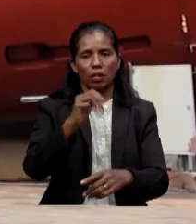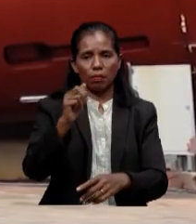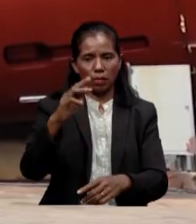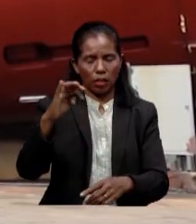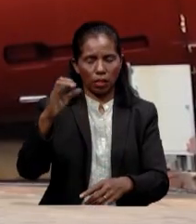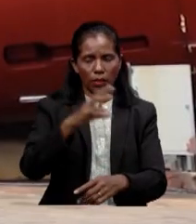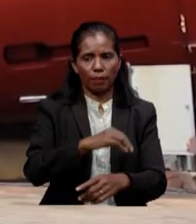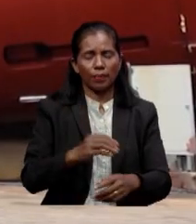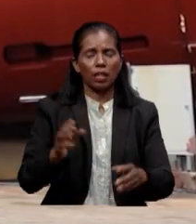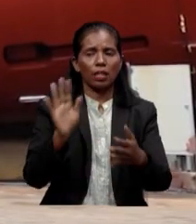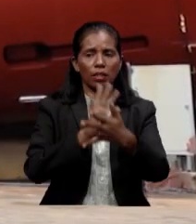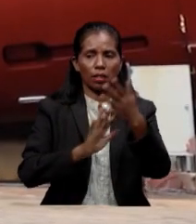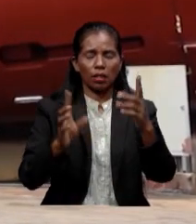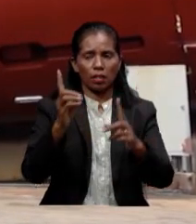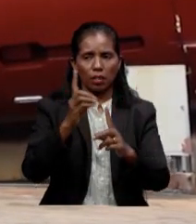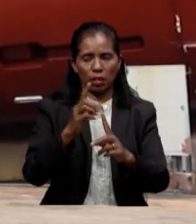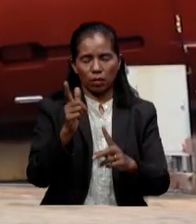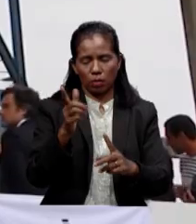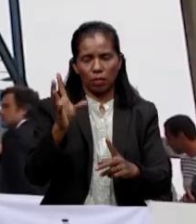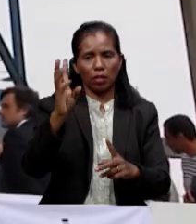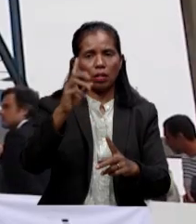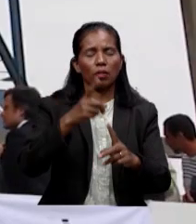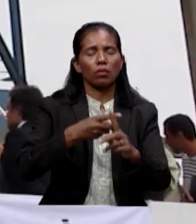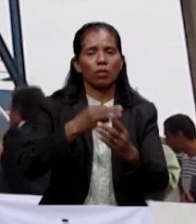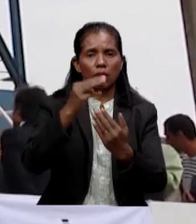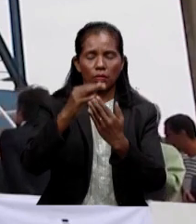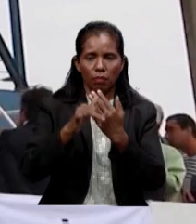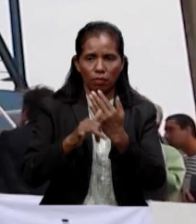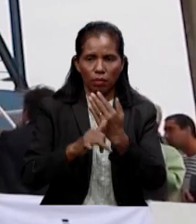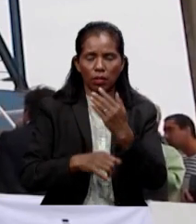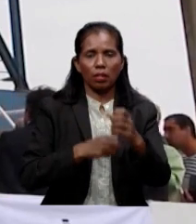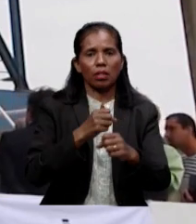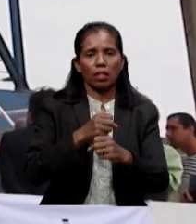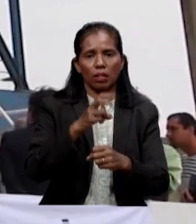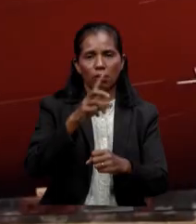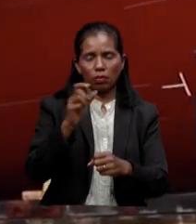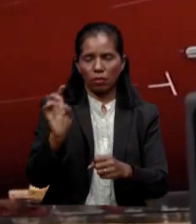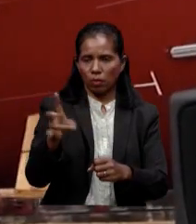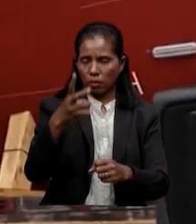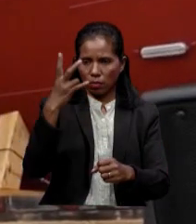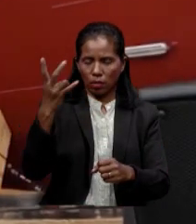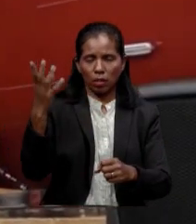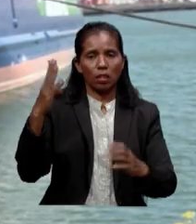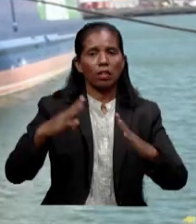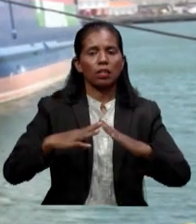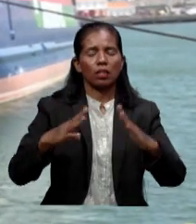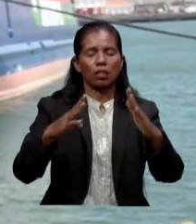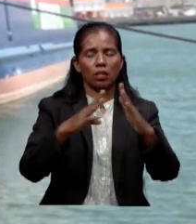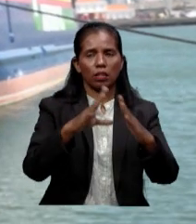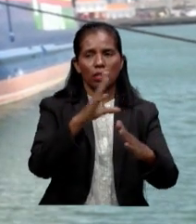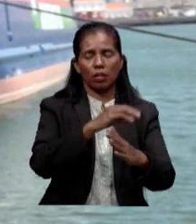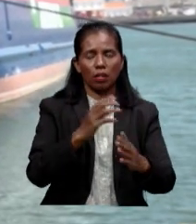solok inagura iha lorong ronulu resing nein fulang mayu tina rihurua sanulu resing hitu iha sidari filkira da